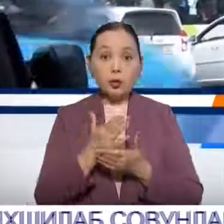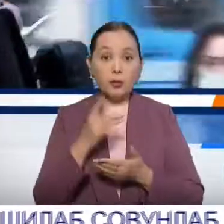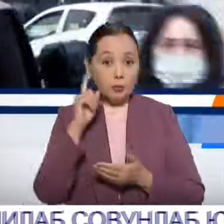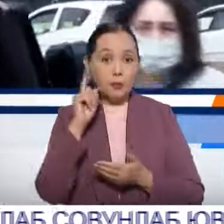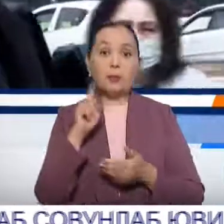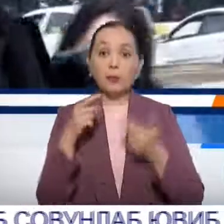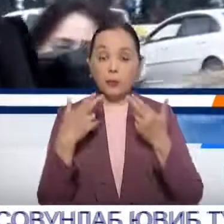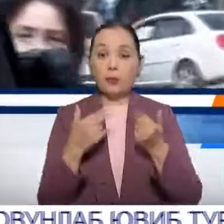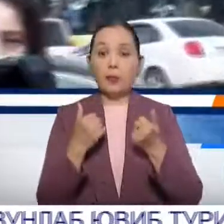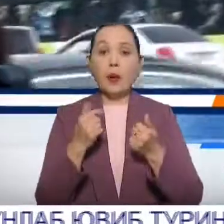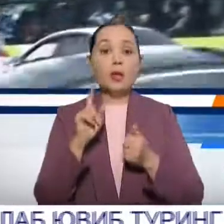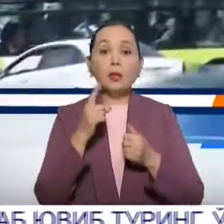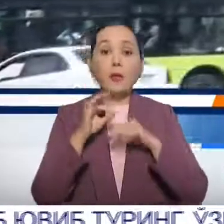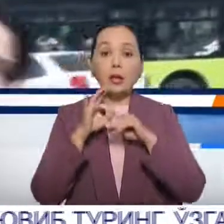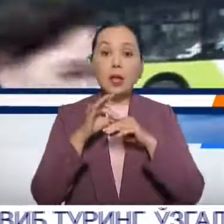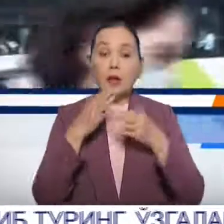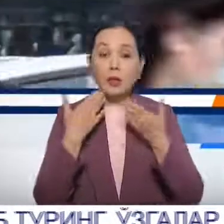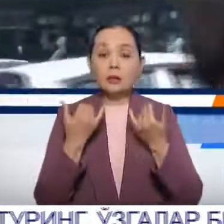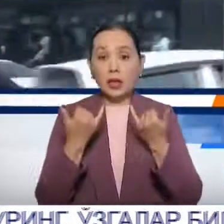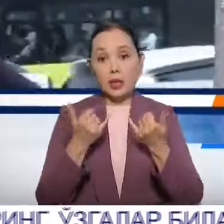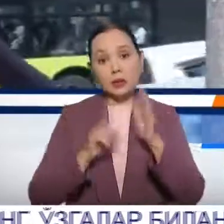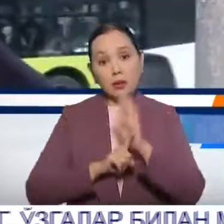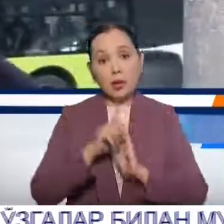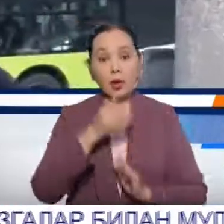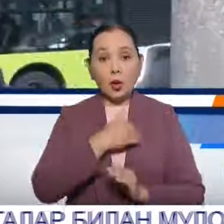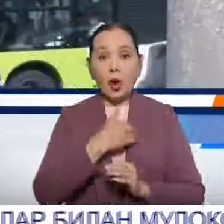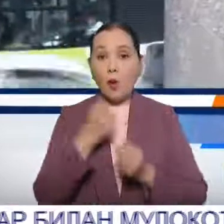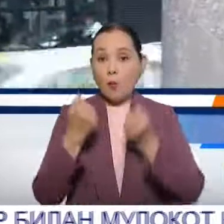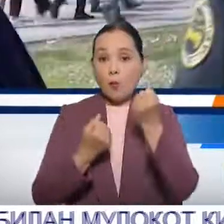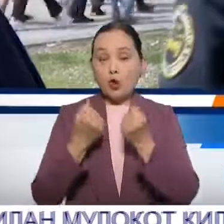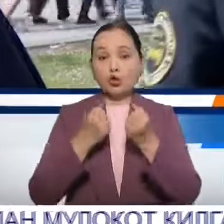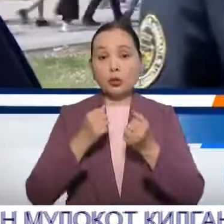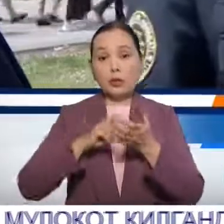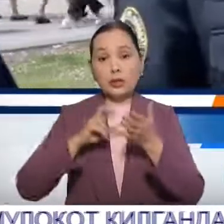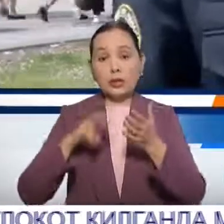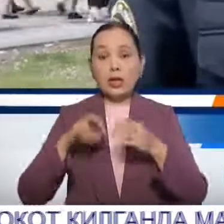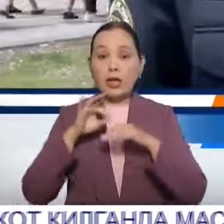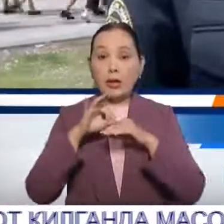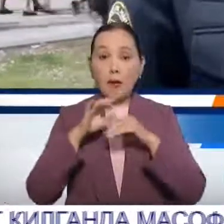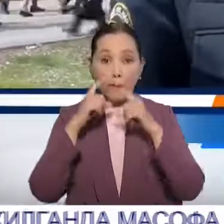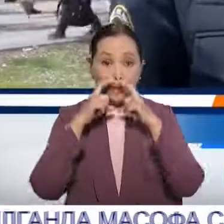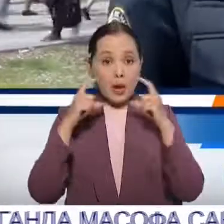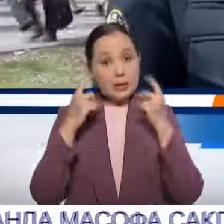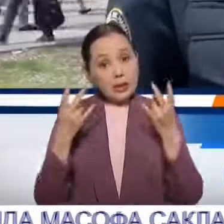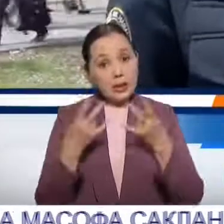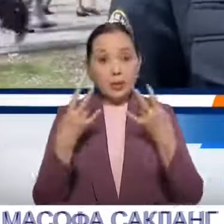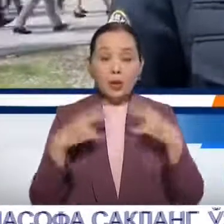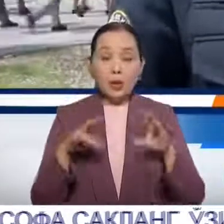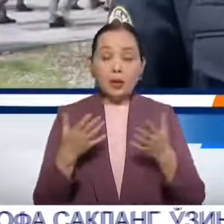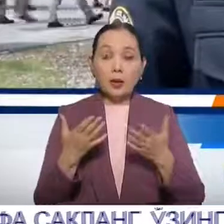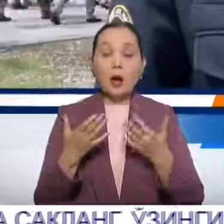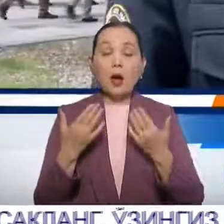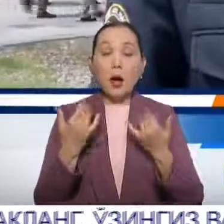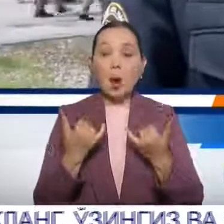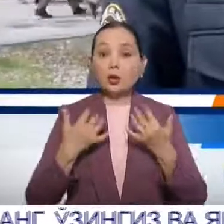bor, bor. Nega taqmadingiz? Endi taqmoqchi edimda, shu mashinalaringni yechib qo'ydim. Shu maska taqish kerakmi, kerakmasmi? Fikringiz qanaqa? Prost hozir